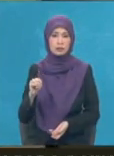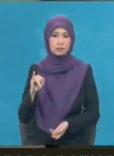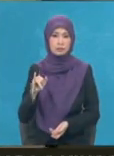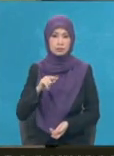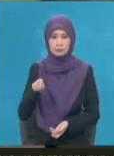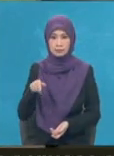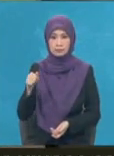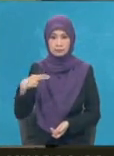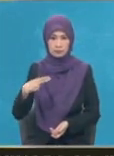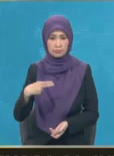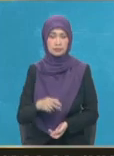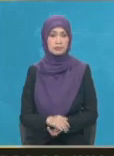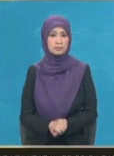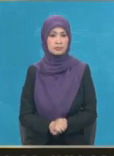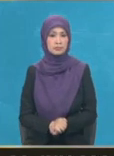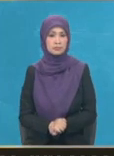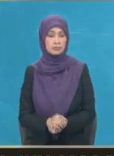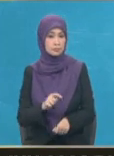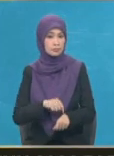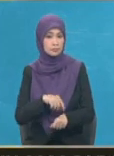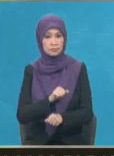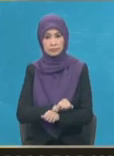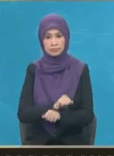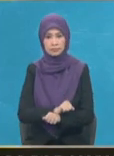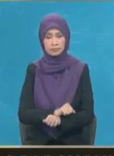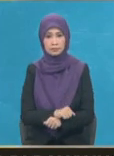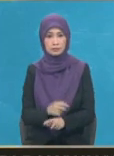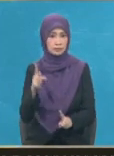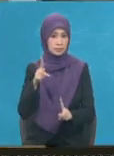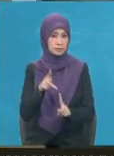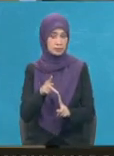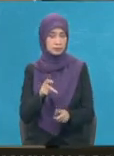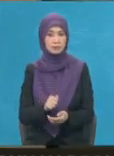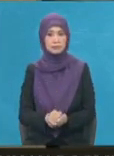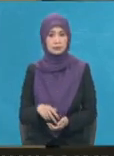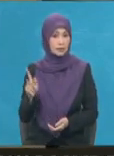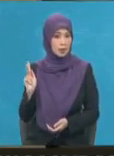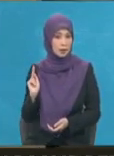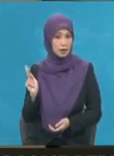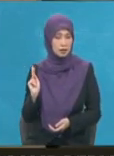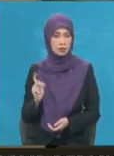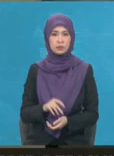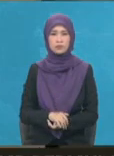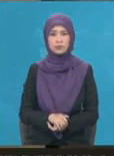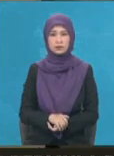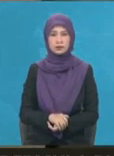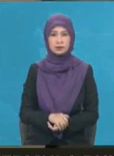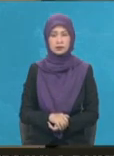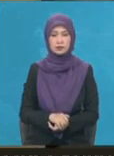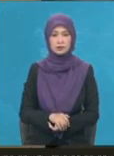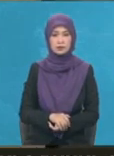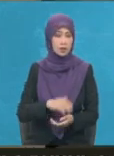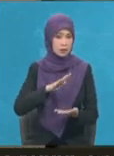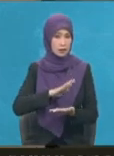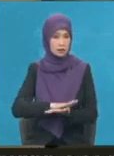pendidikan Kerangka kerja tersebut diserahkan kepada para pengarah ketua kebahagiaan dan ketua Cluster di bawah jabatan